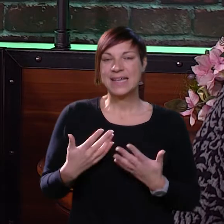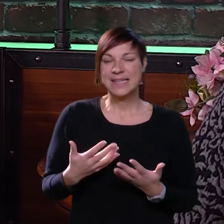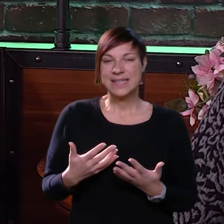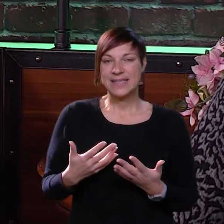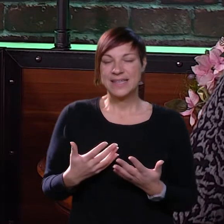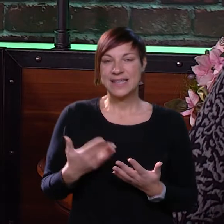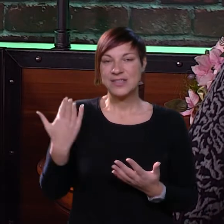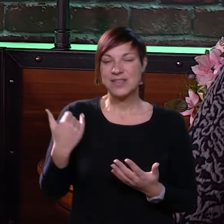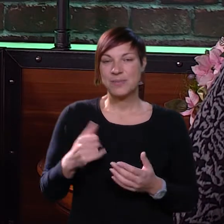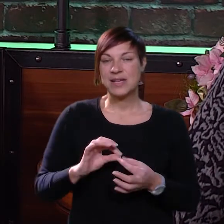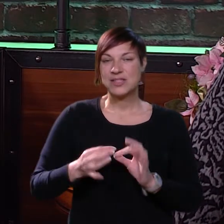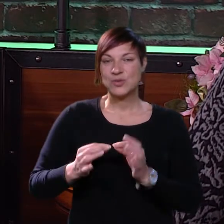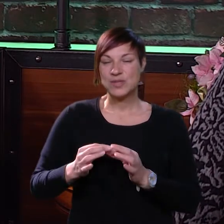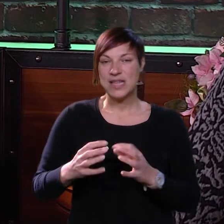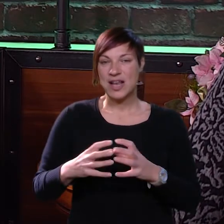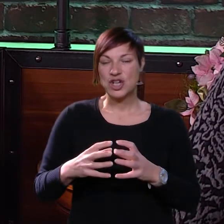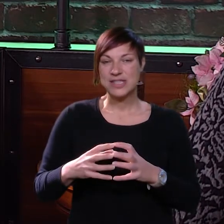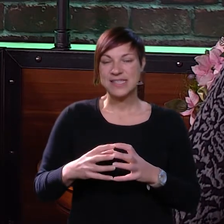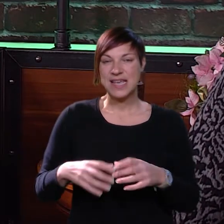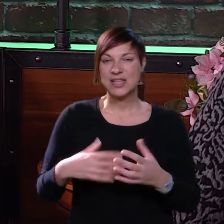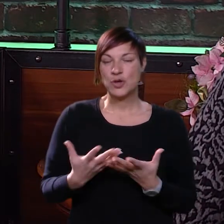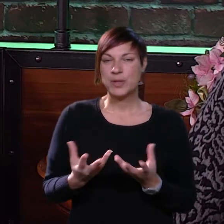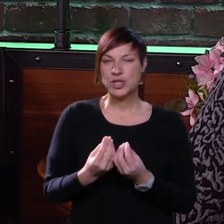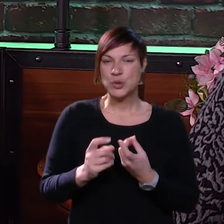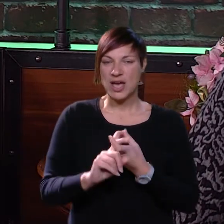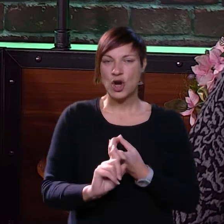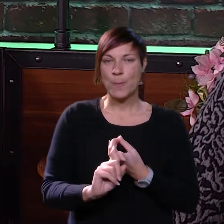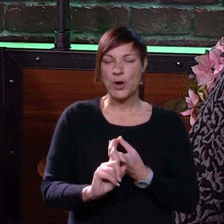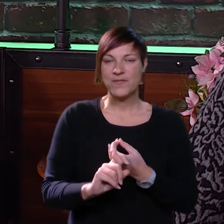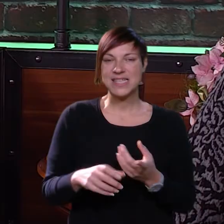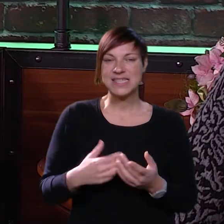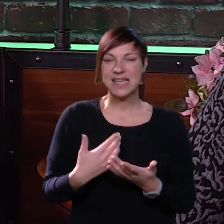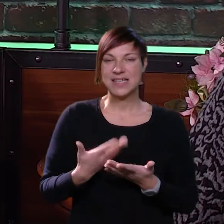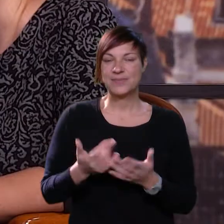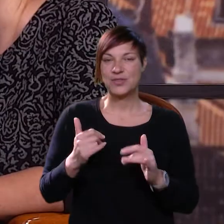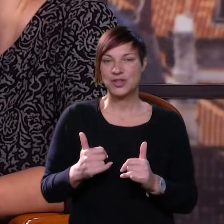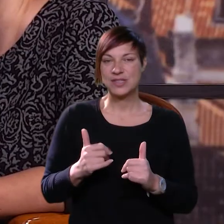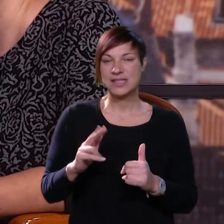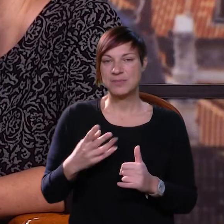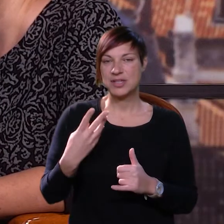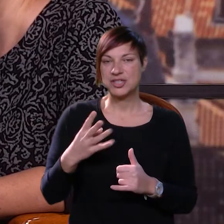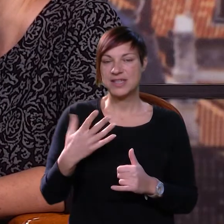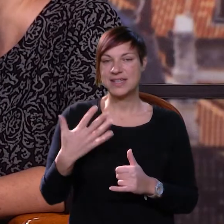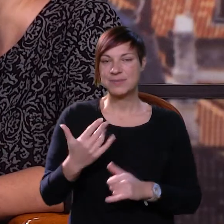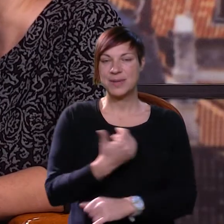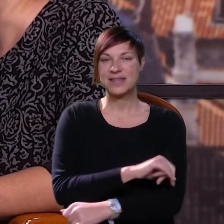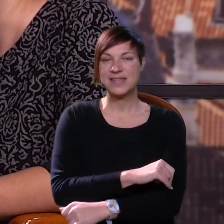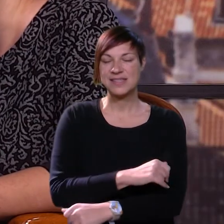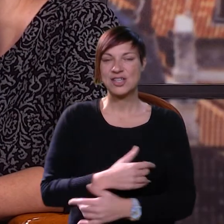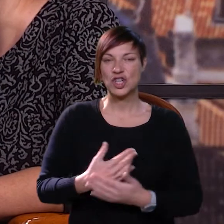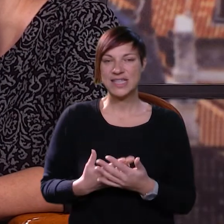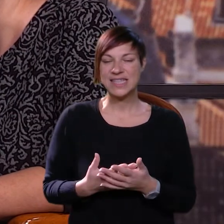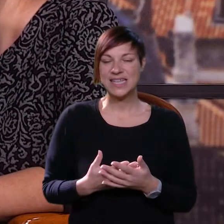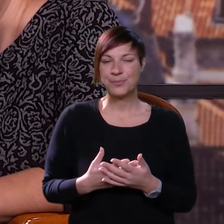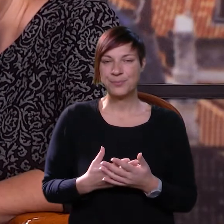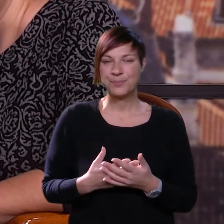su ono jednostavno, bili su stalno zajedno i baš su jako povezani. To je sad, znači oni imaju negdje 14-15